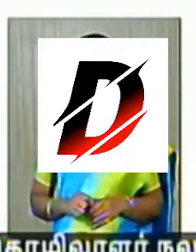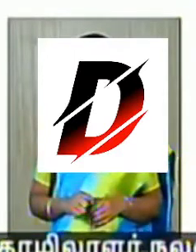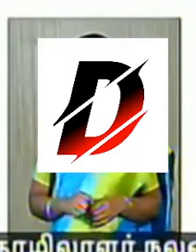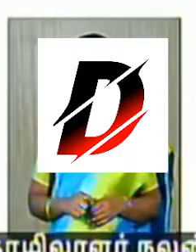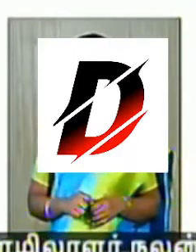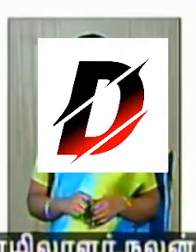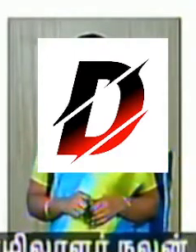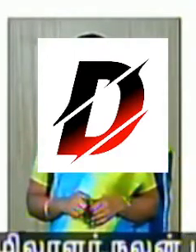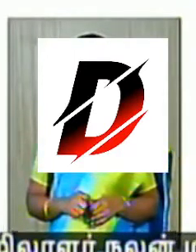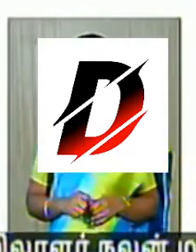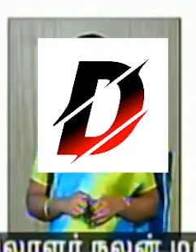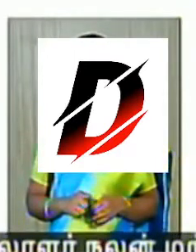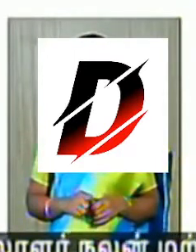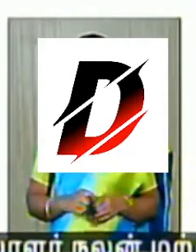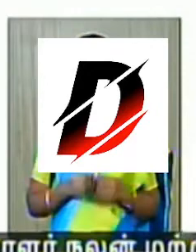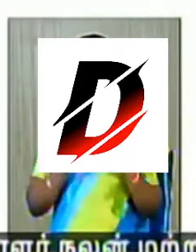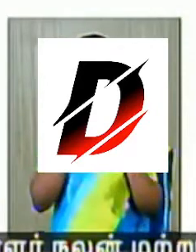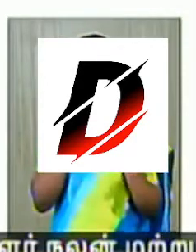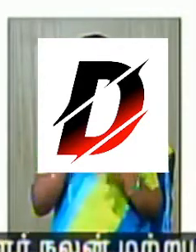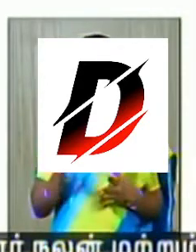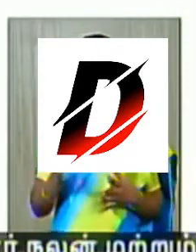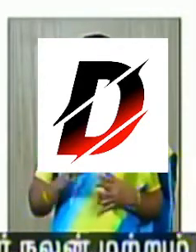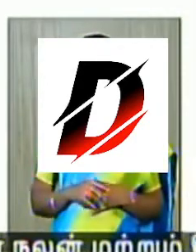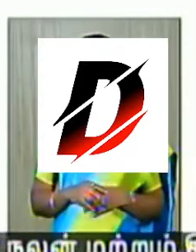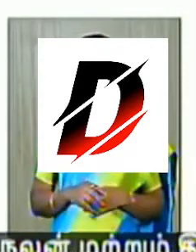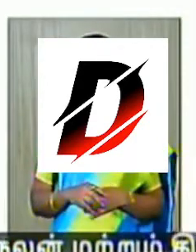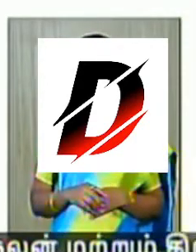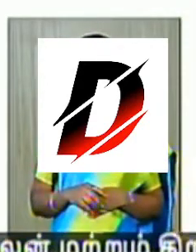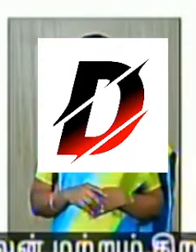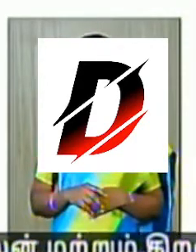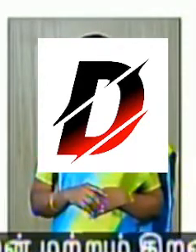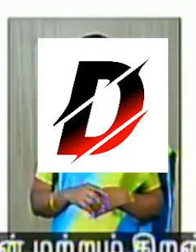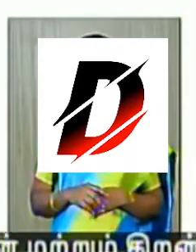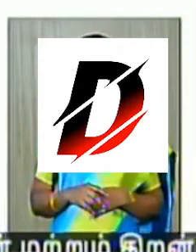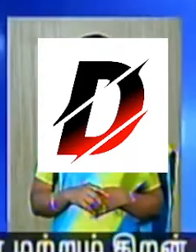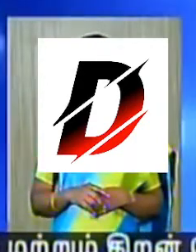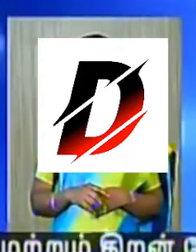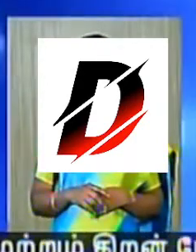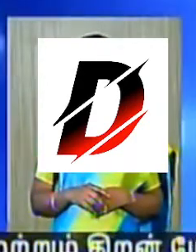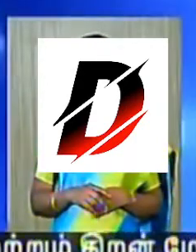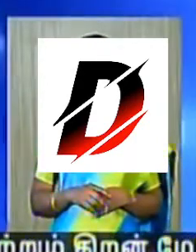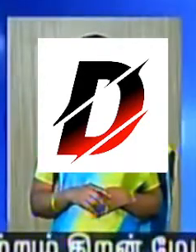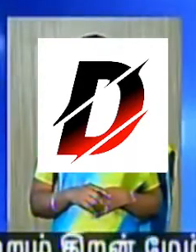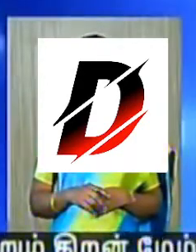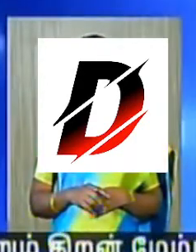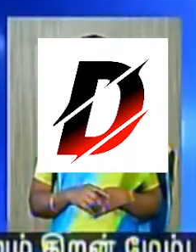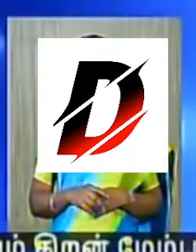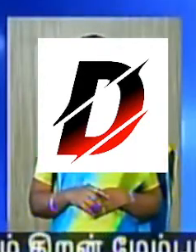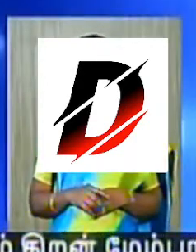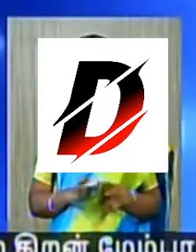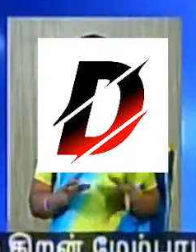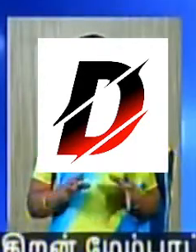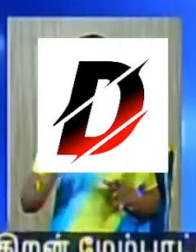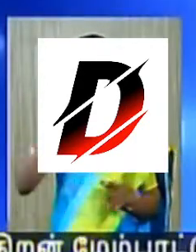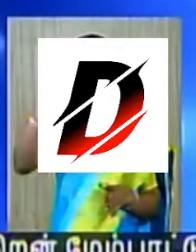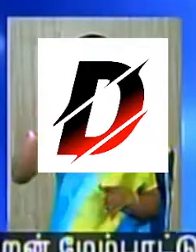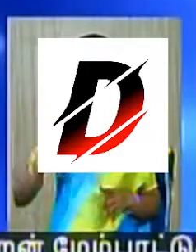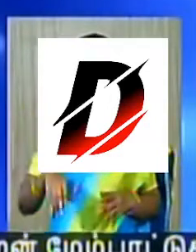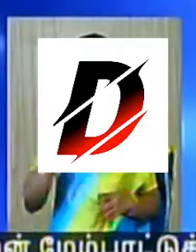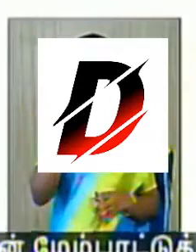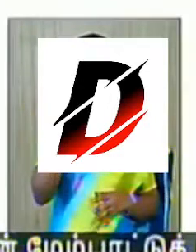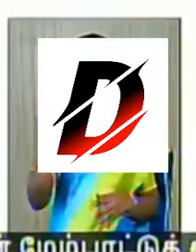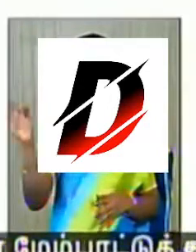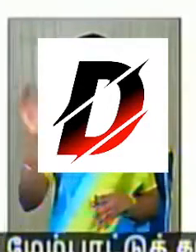இதுக்கு நம்ம எளிமையான அட்டவணை போக வேண்டிய அவசியம் இல்லை, இதுவே மிக எளிமையான விஷயம்தான். இப்போ அதனால் டைரெக்டாக நம்ம என்ன பண்ணுறோம், வலை வலைக்கு